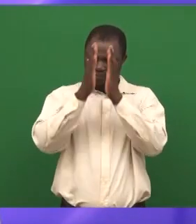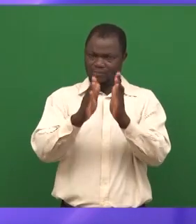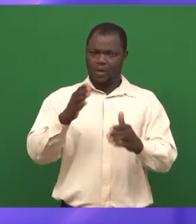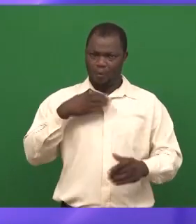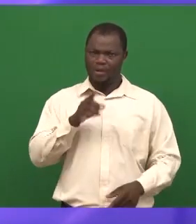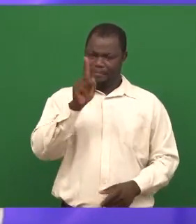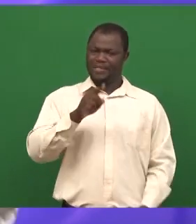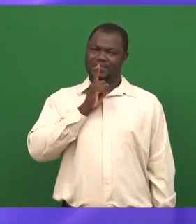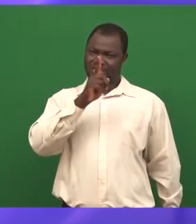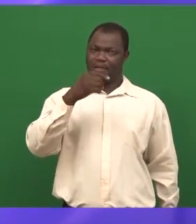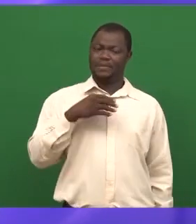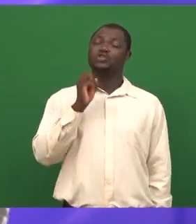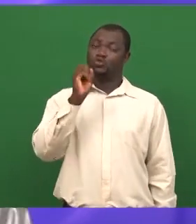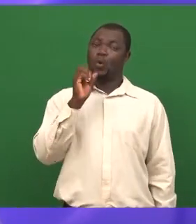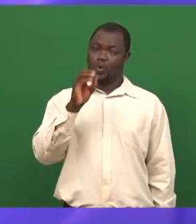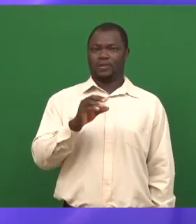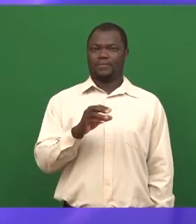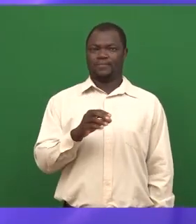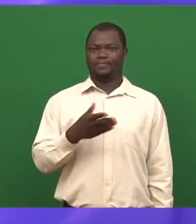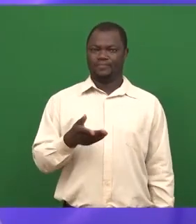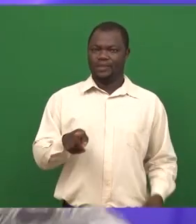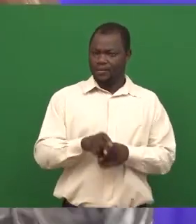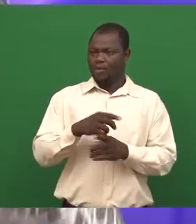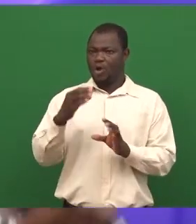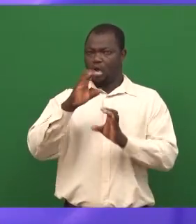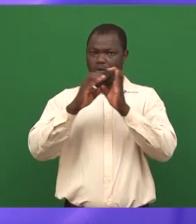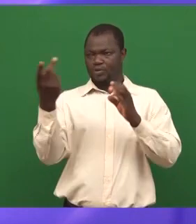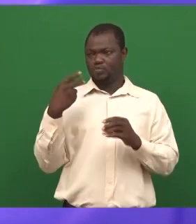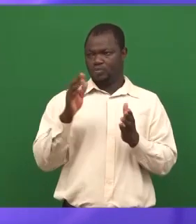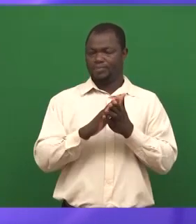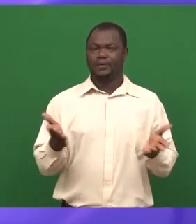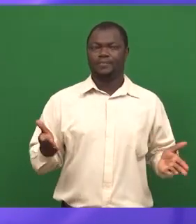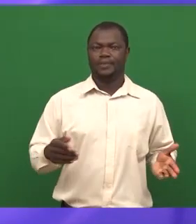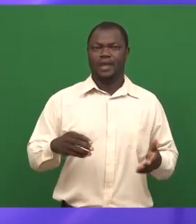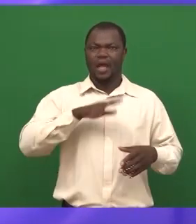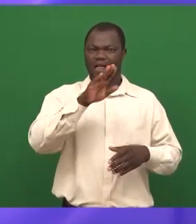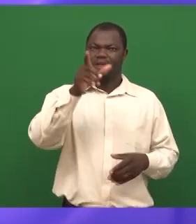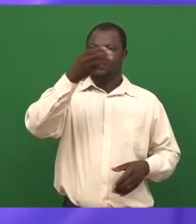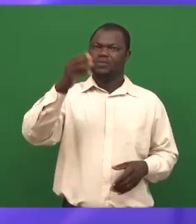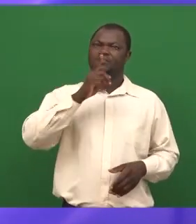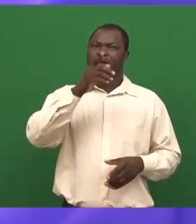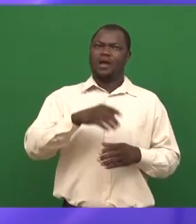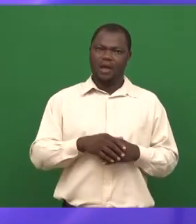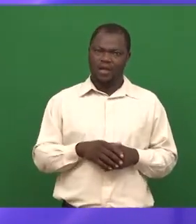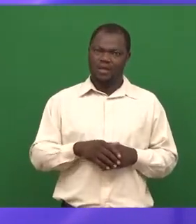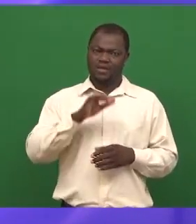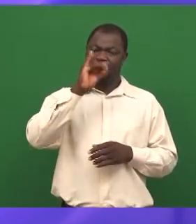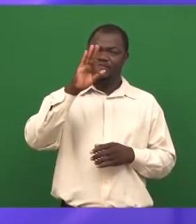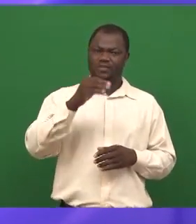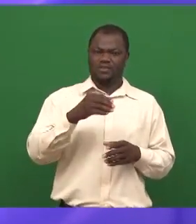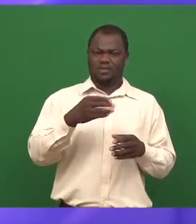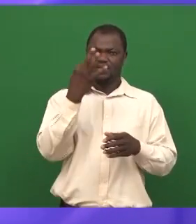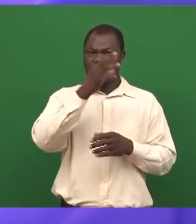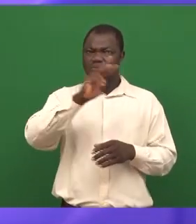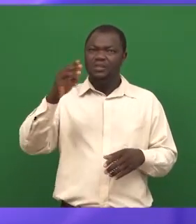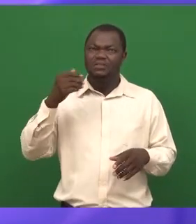sorry. Handi mwana ataura achitanzwa vanhu havataudzani. Handitauri naye. Unonzwa munhu achitaura kuti ini kana 3